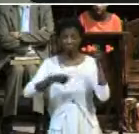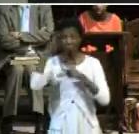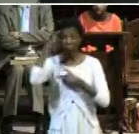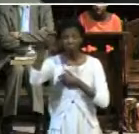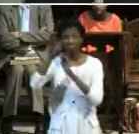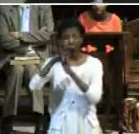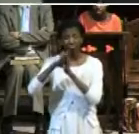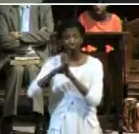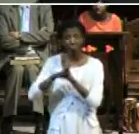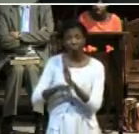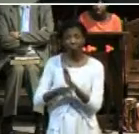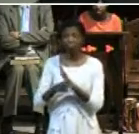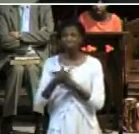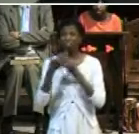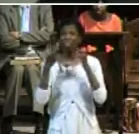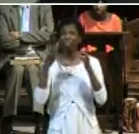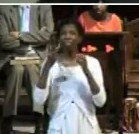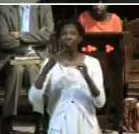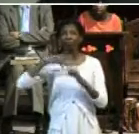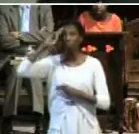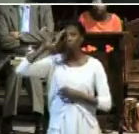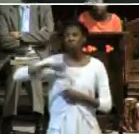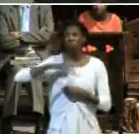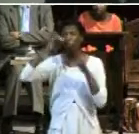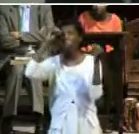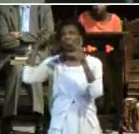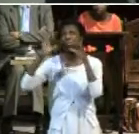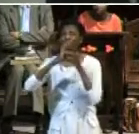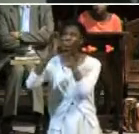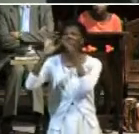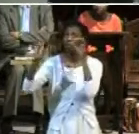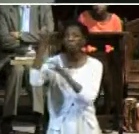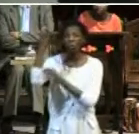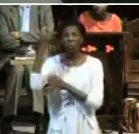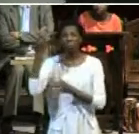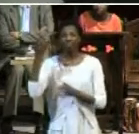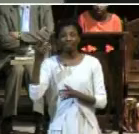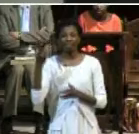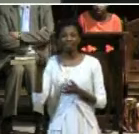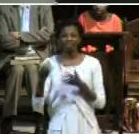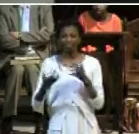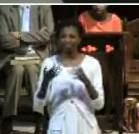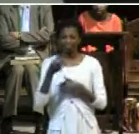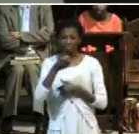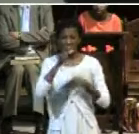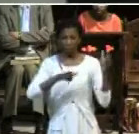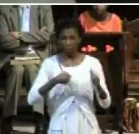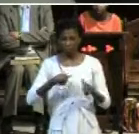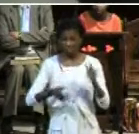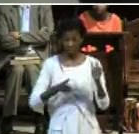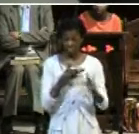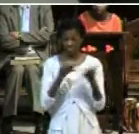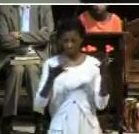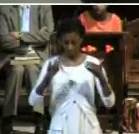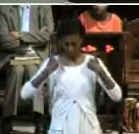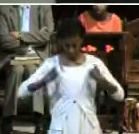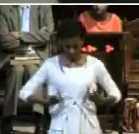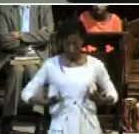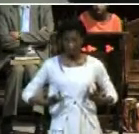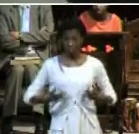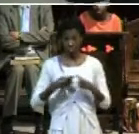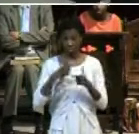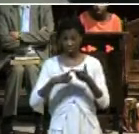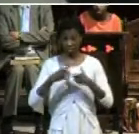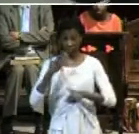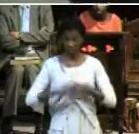une notion de la spiritualité. Il y a une chose qui les intéresse, c'est ce que nous sommes et ce que nous faisons.